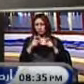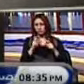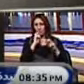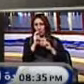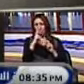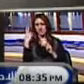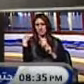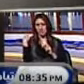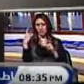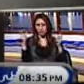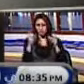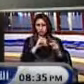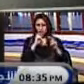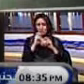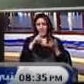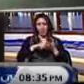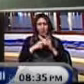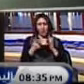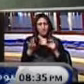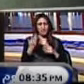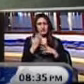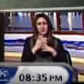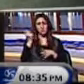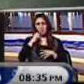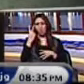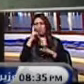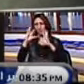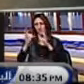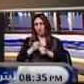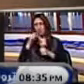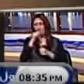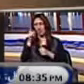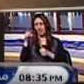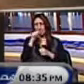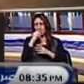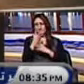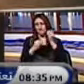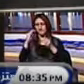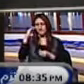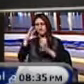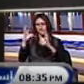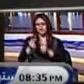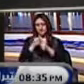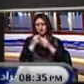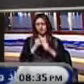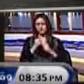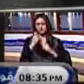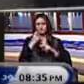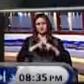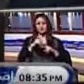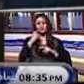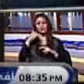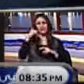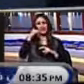عملوا ايه بقى معاكوا؟ قول لي المركز اتعاونوا معاكوا ازاي؟ لا والله من ساعه ما بلغنا لحد لما جابوا